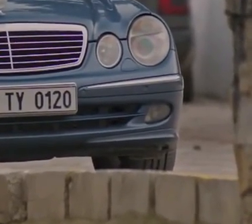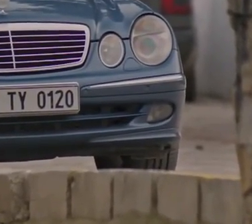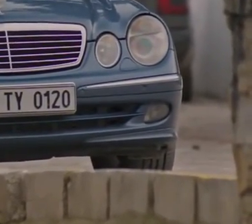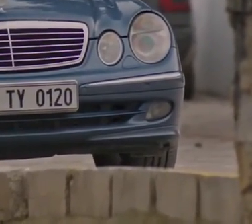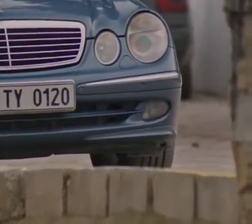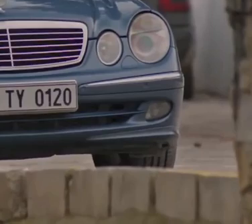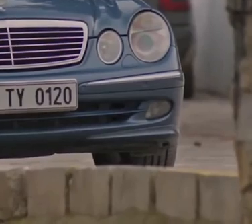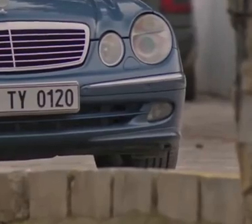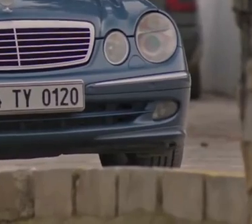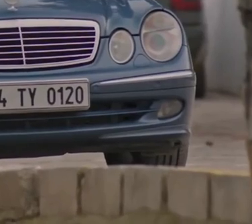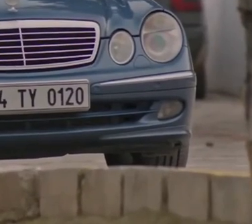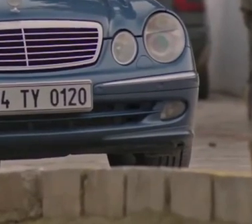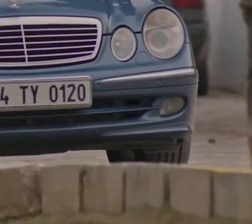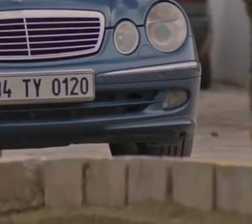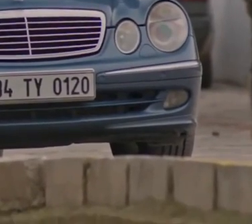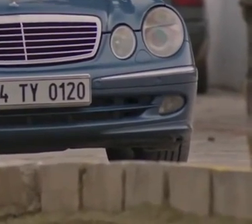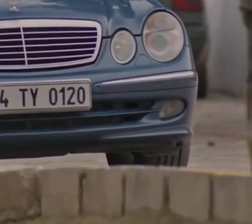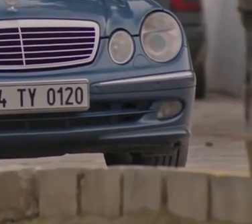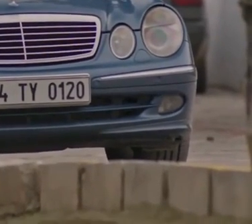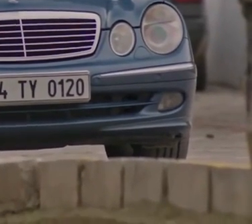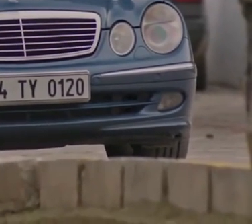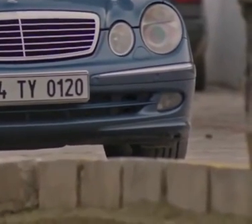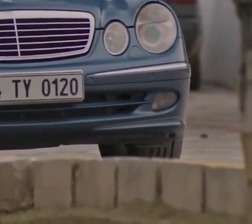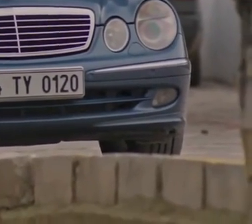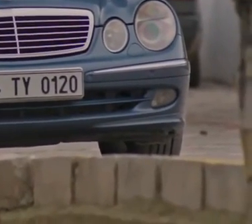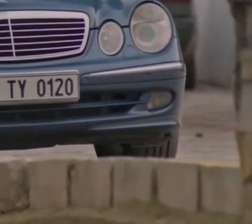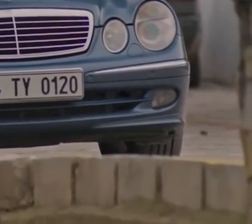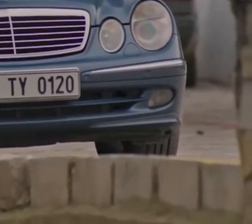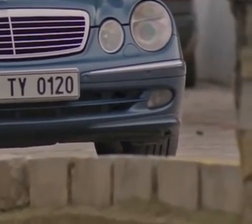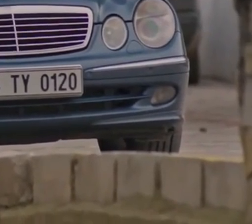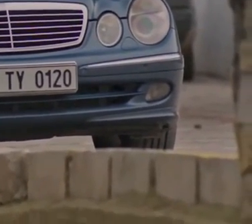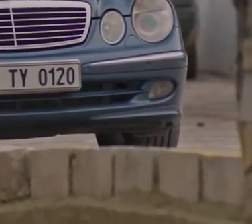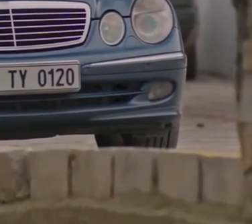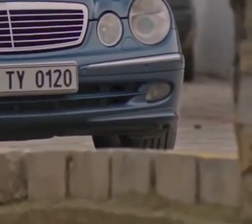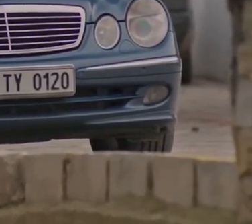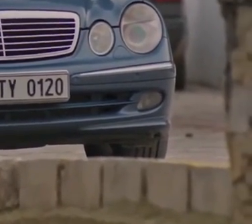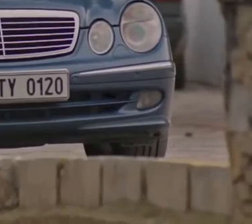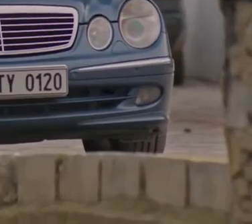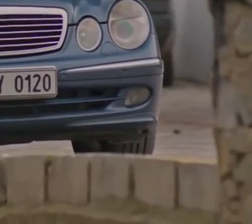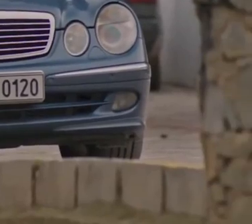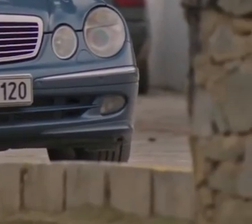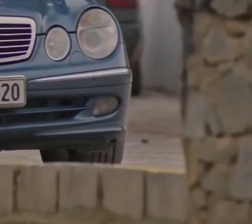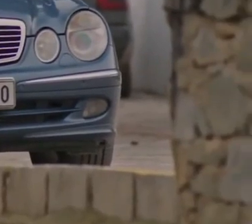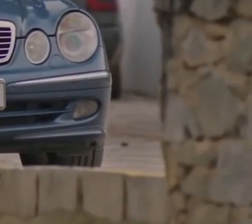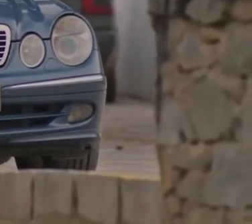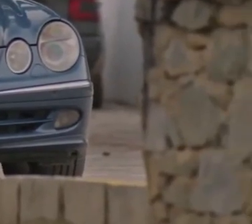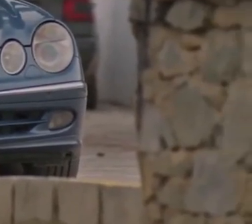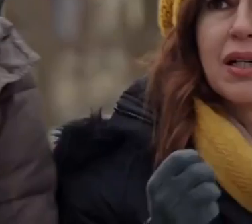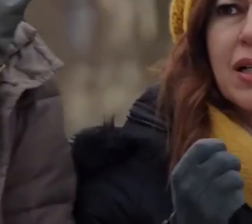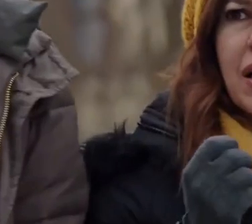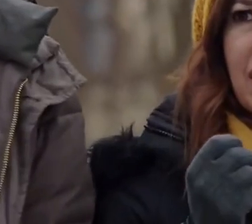arabaya yöneldi. Erhan kapısını açarken bir an dönüp ailesine baktı, ardından arkaya geçti. Erhan direksiyona